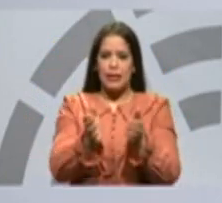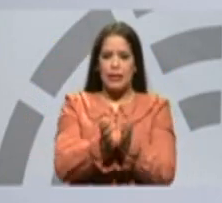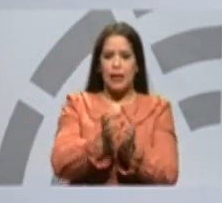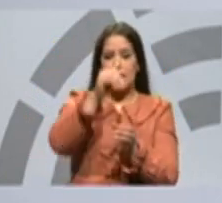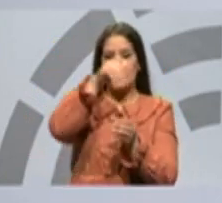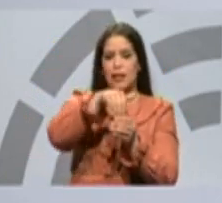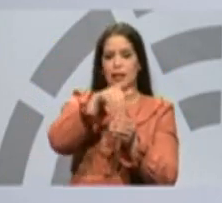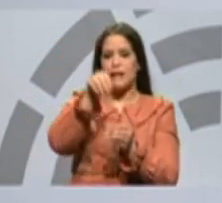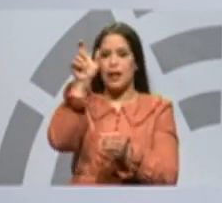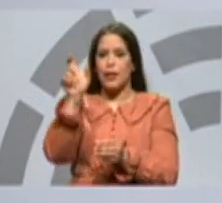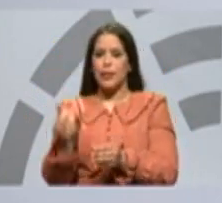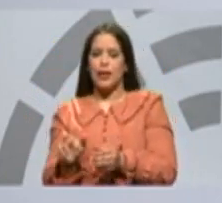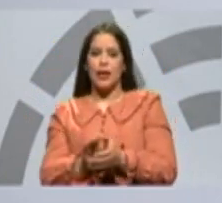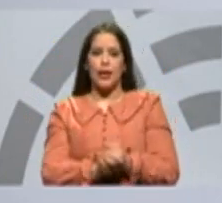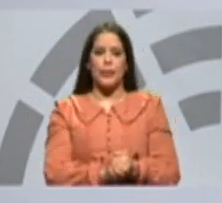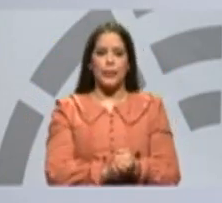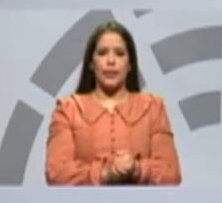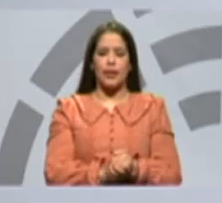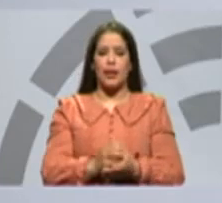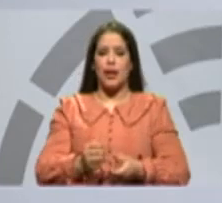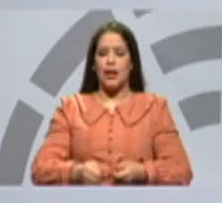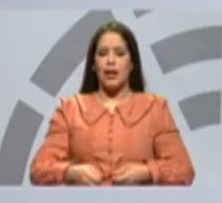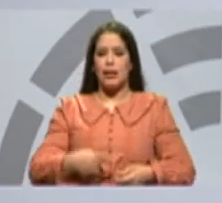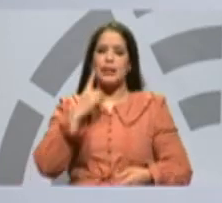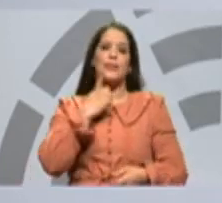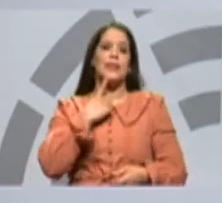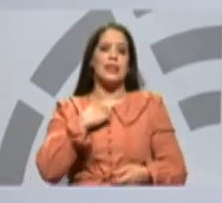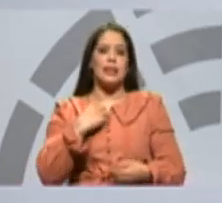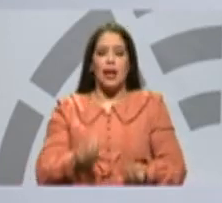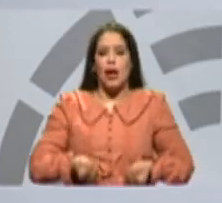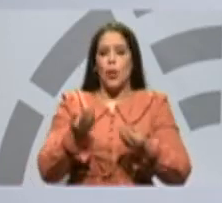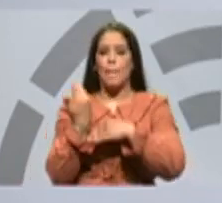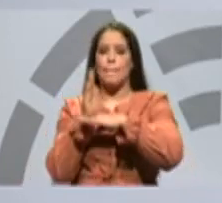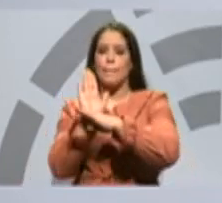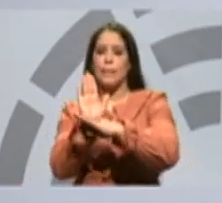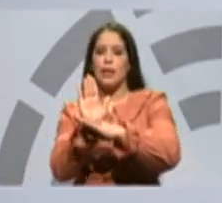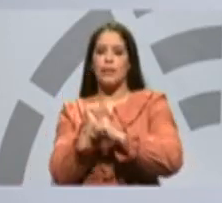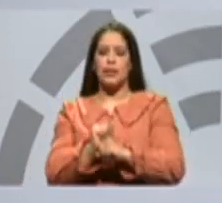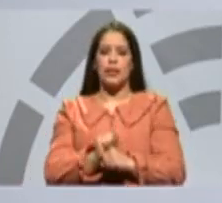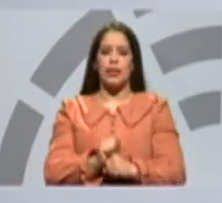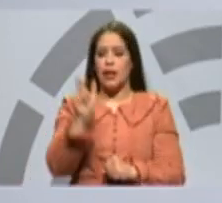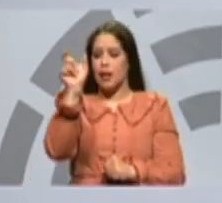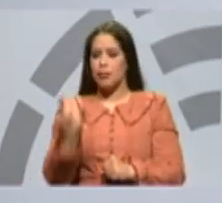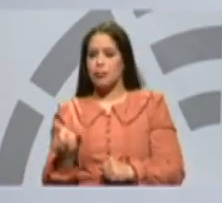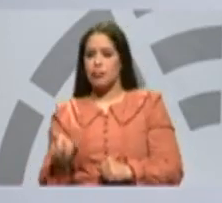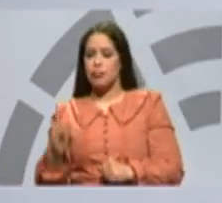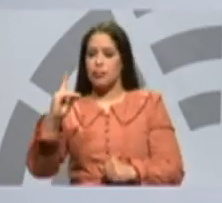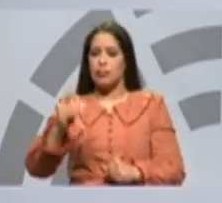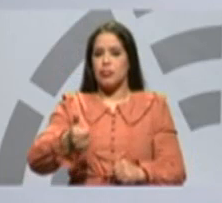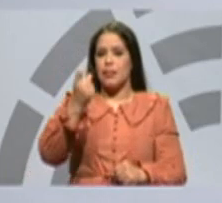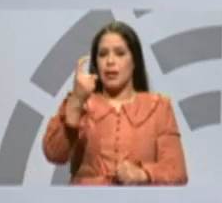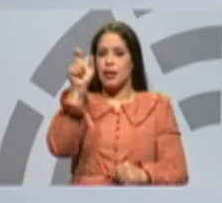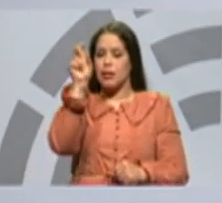اييه نحب نعاود نقدم نفسي للناس اللي ما تعرفنيش انا طارق متحصل على شهاده